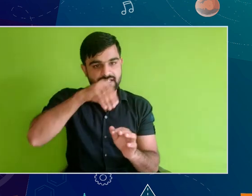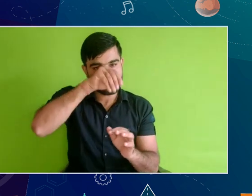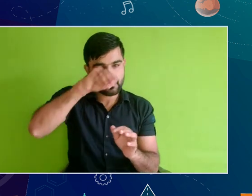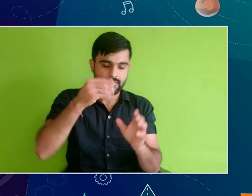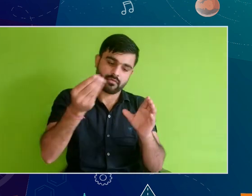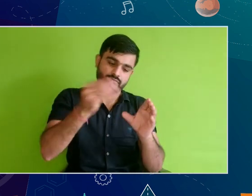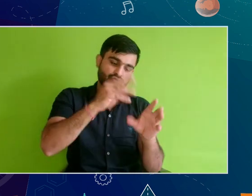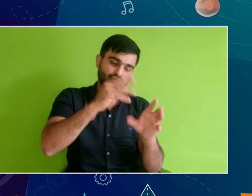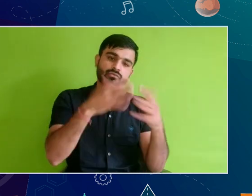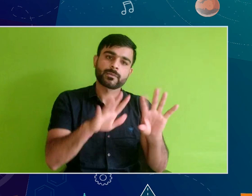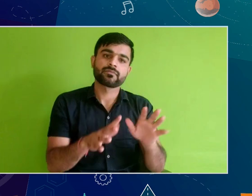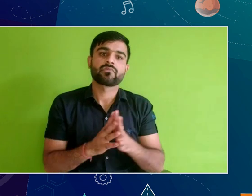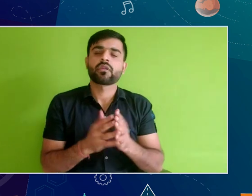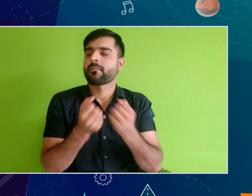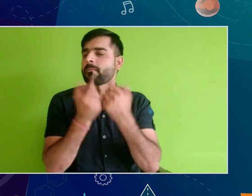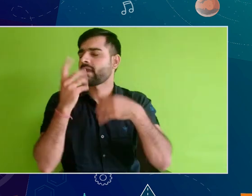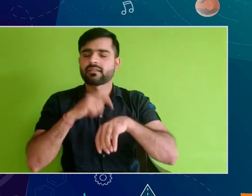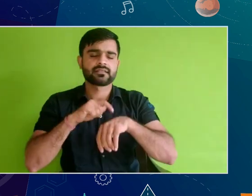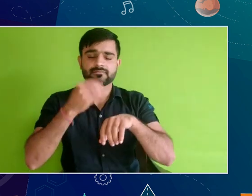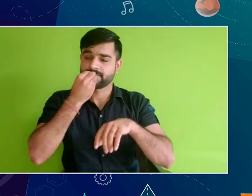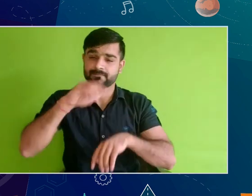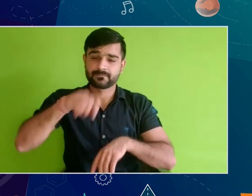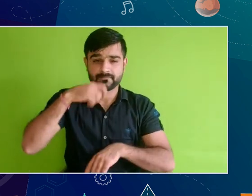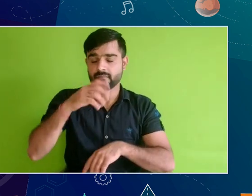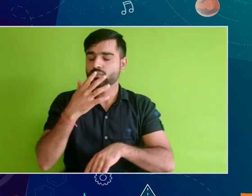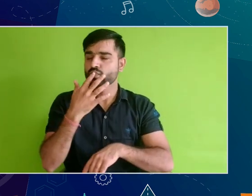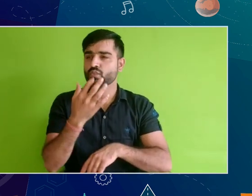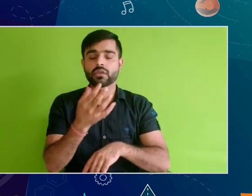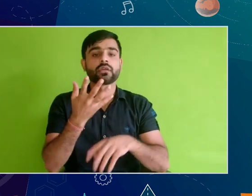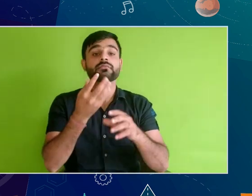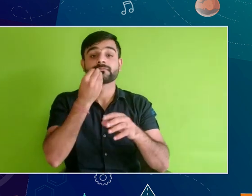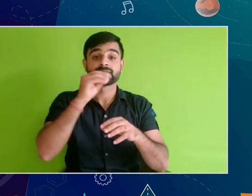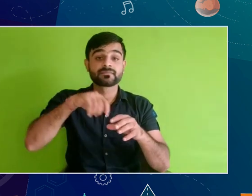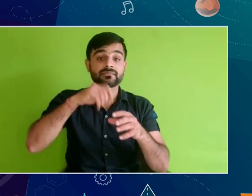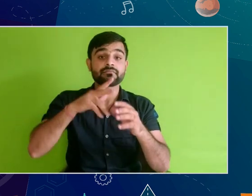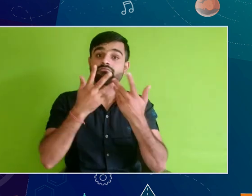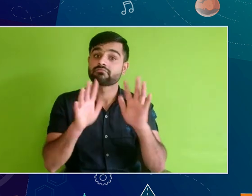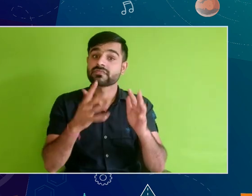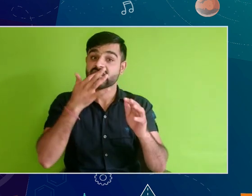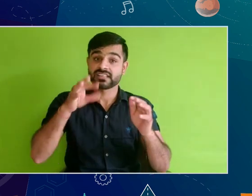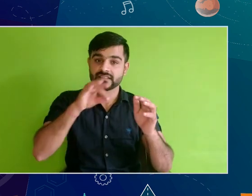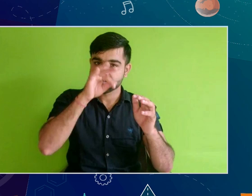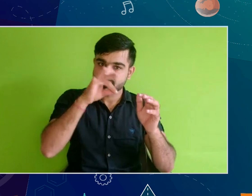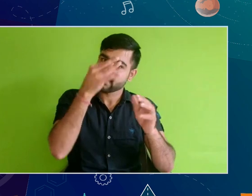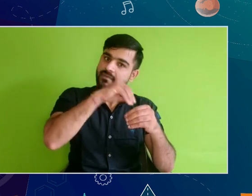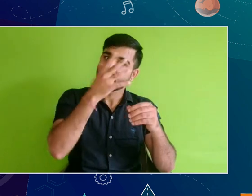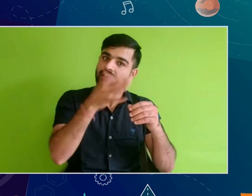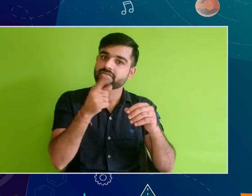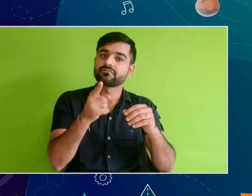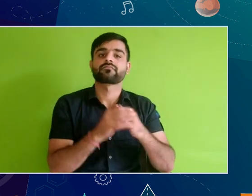बिकॉज मोस्टली वेन वी आर कुकिंग सम डिश देन वी मेक इट सॉल्टी। तो यहाँ हम अपने बच्चों